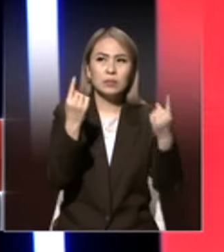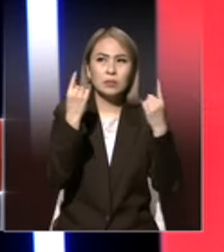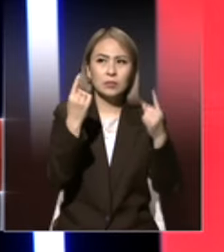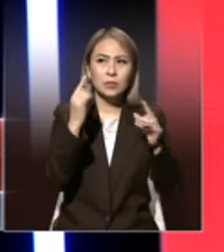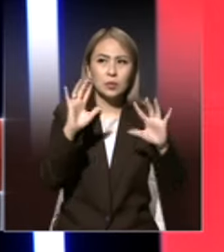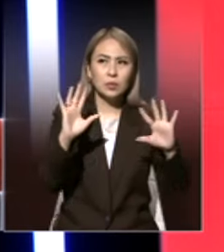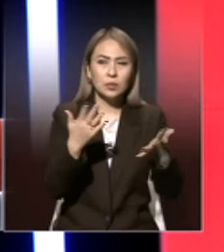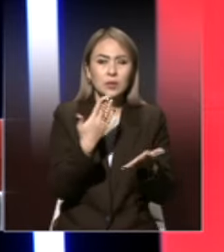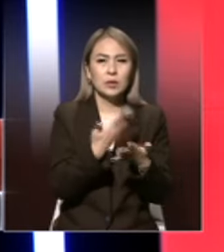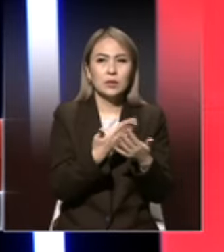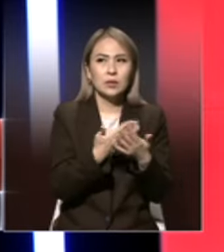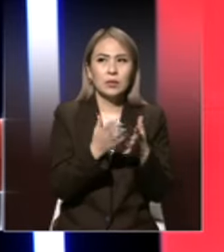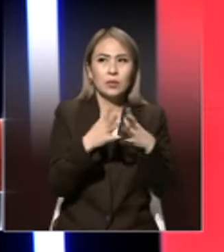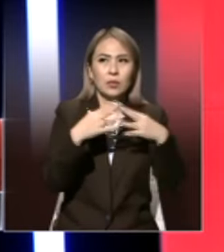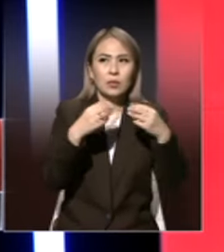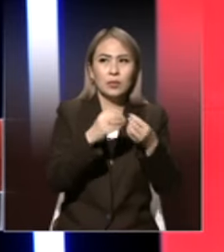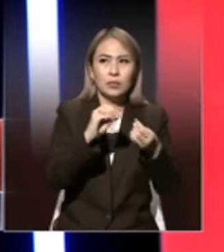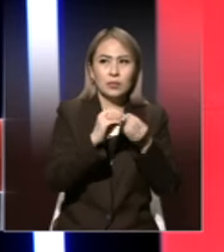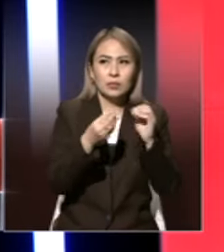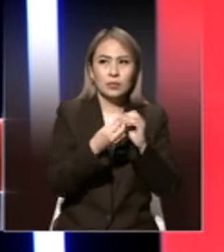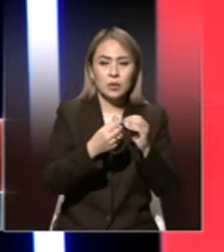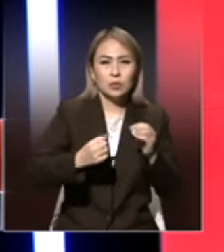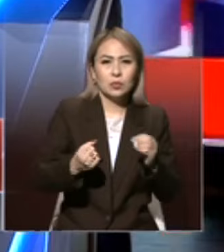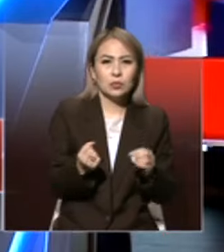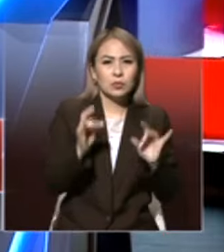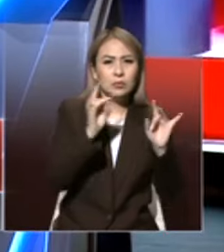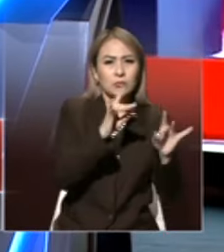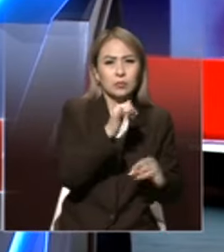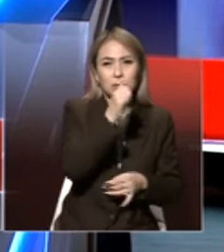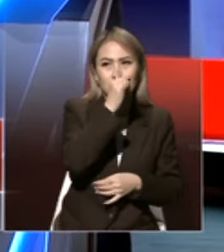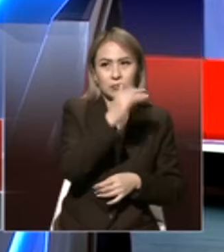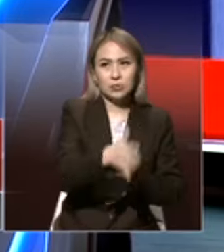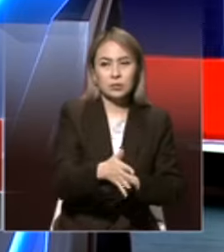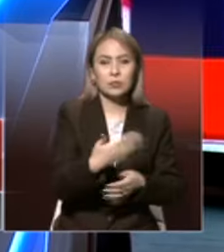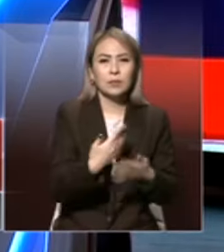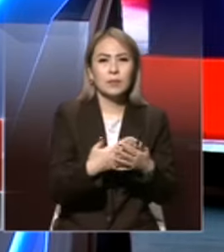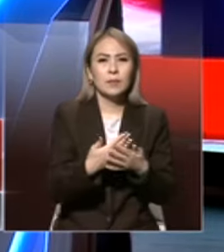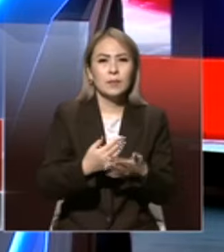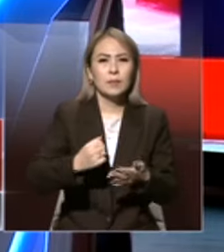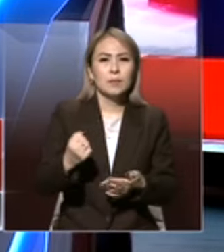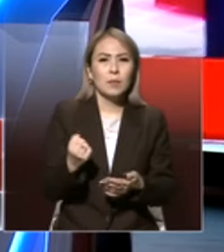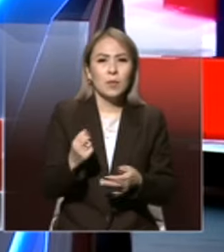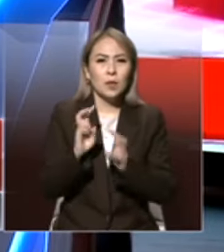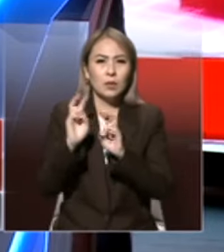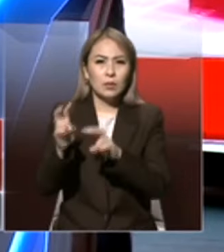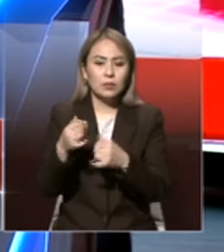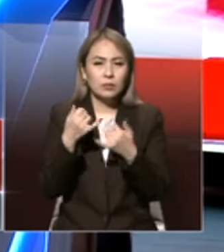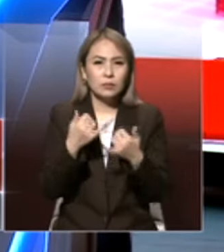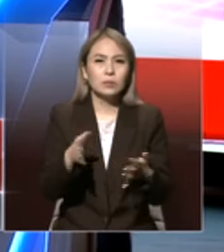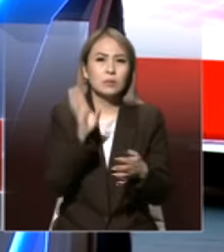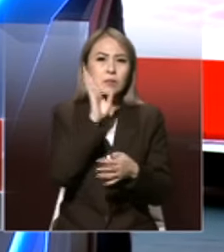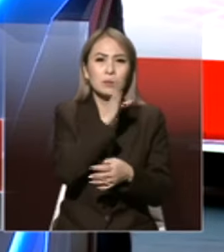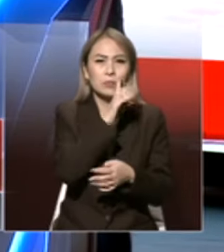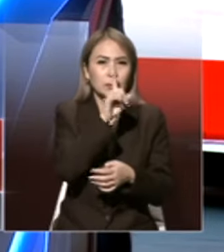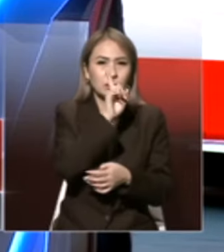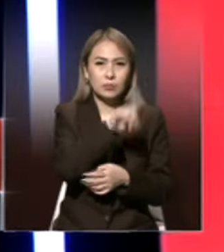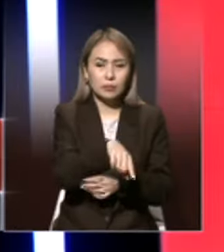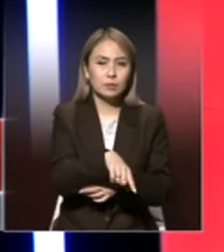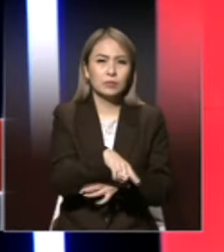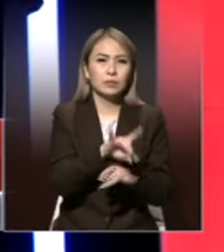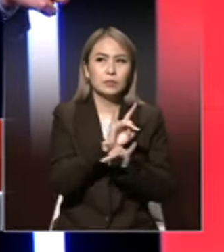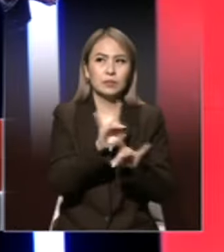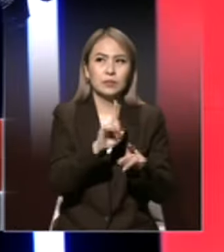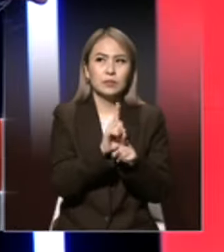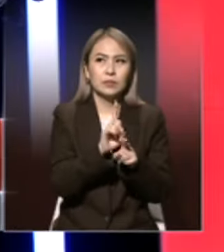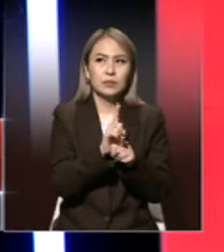қайғылы жағдайлар, мысалға үйдегі проблеманы досына барып айта алмайды. Құрбысына барып айта алмайды. Анасына екі есе барып айта алмайды. Ол